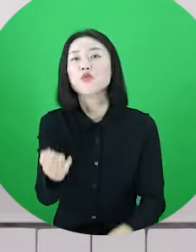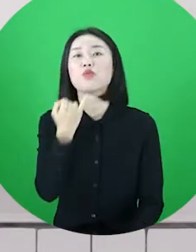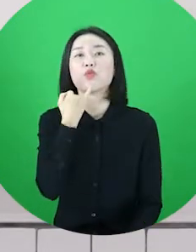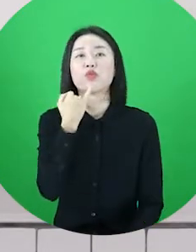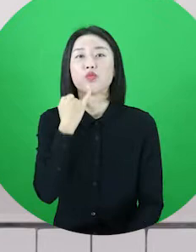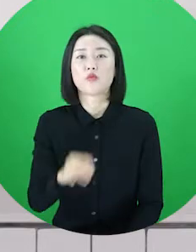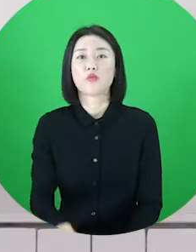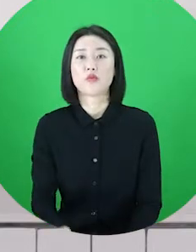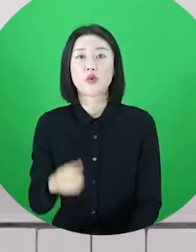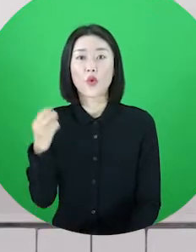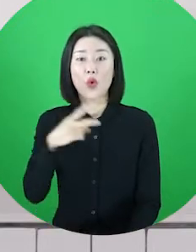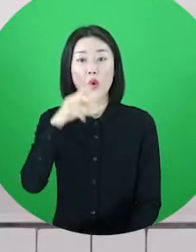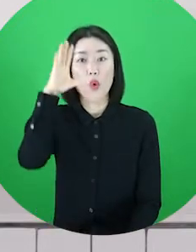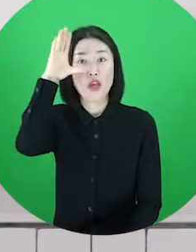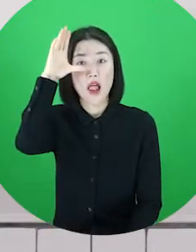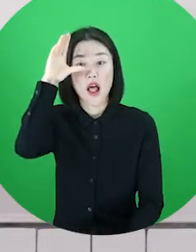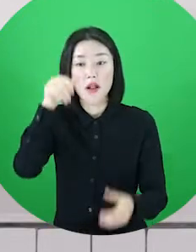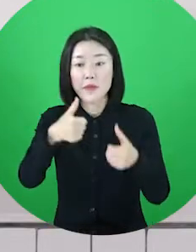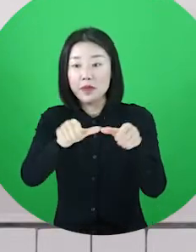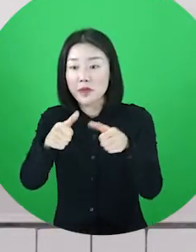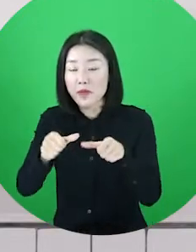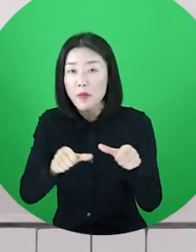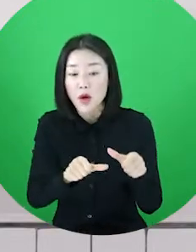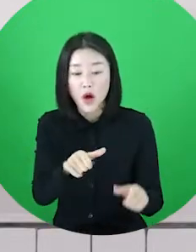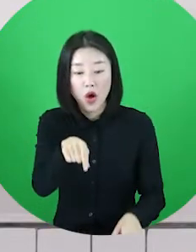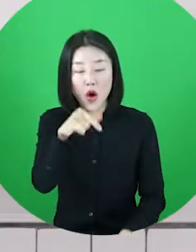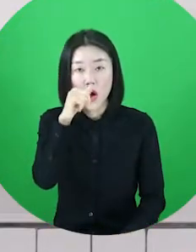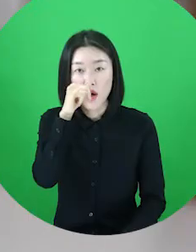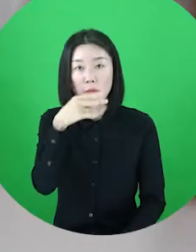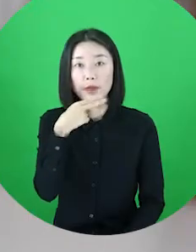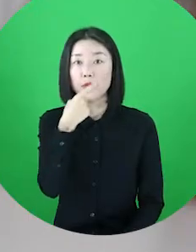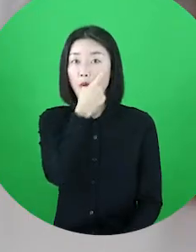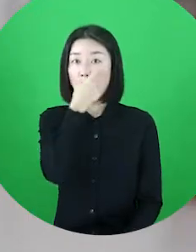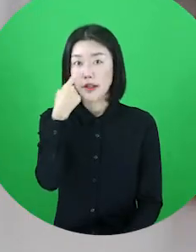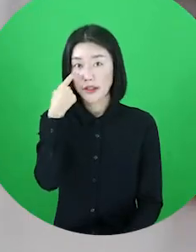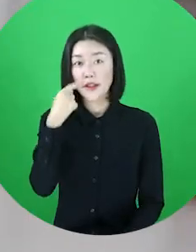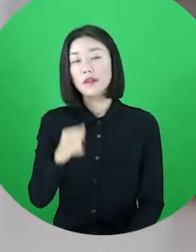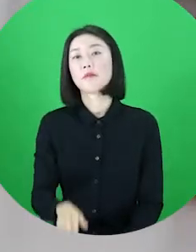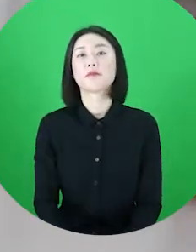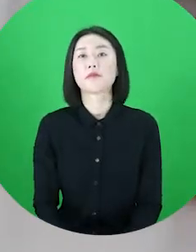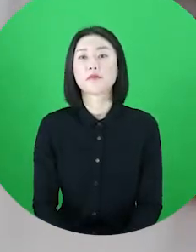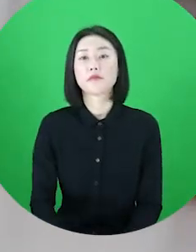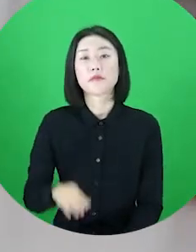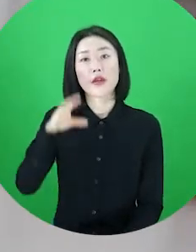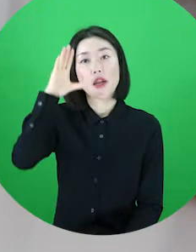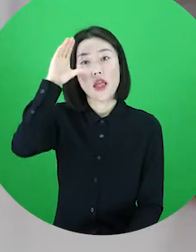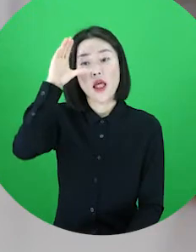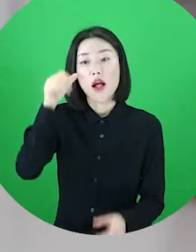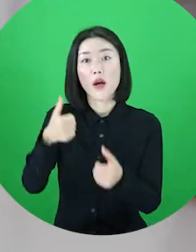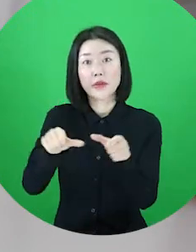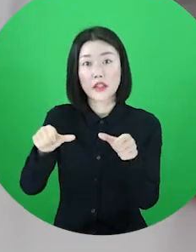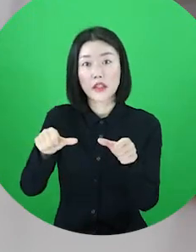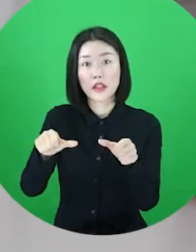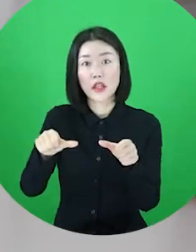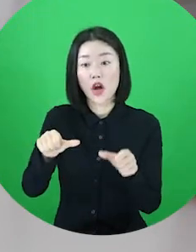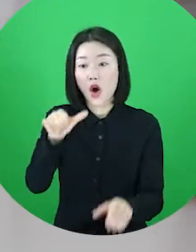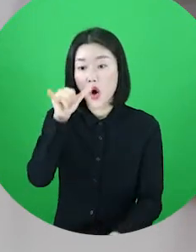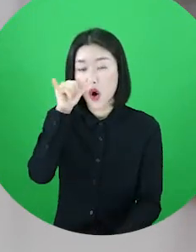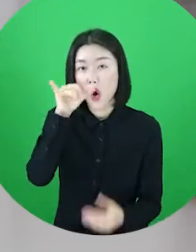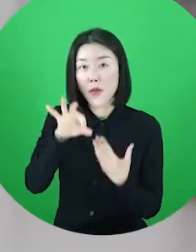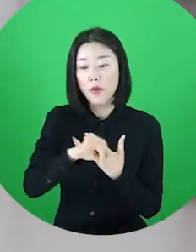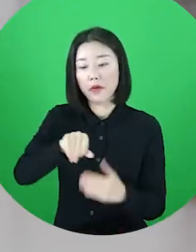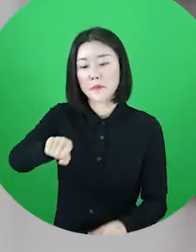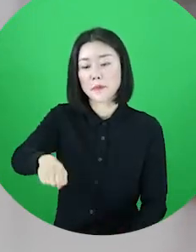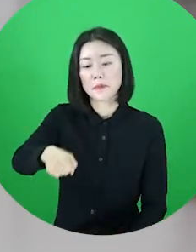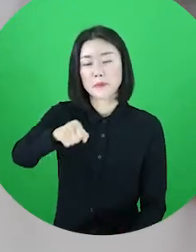껍질이 들어갔다면 숟가락으로 꺼내주면 됩니다. 계란은 한 개만 있어도 맛있지만 2개를 넣어도